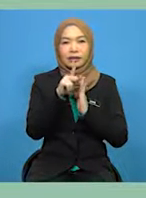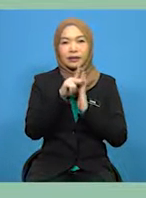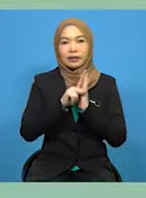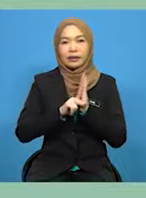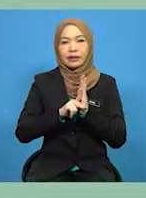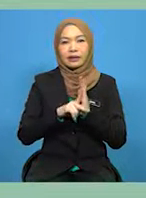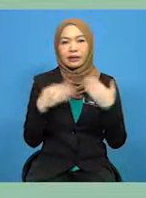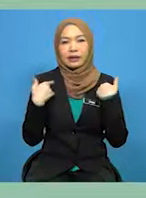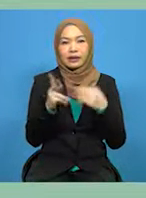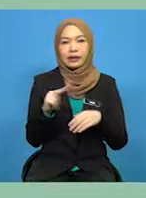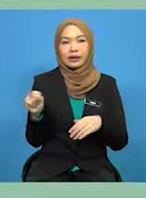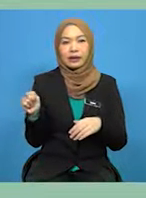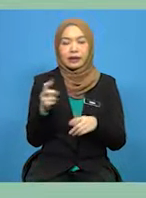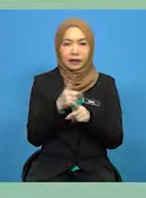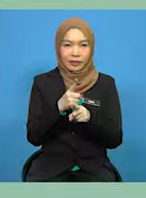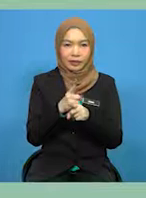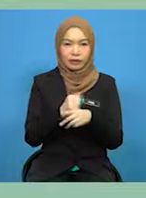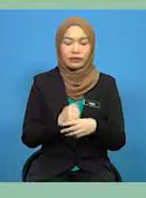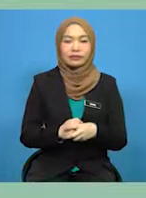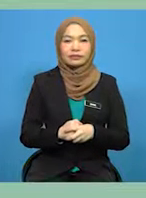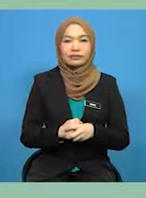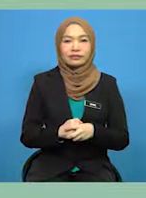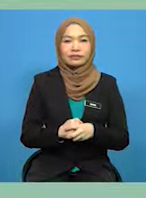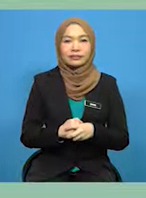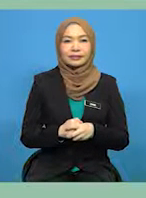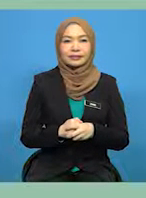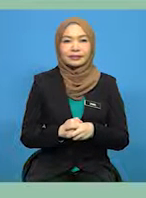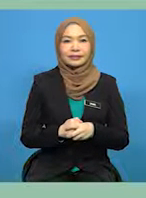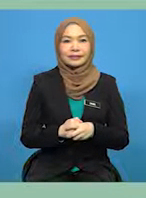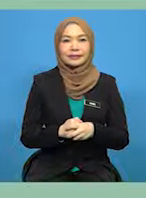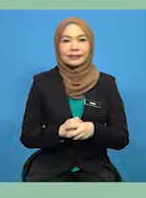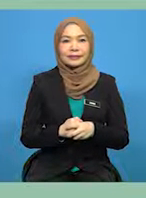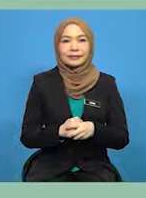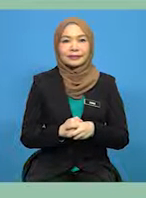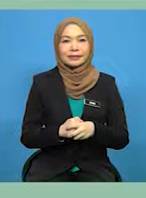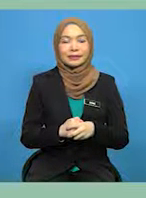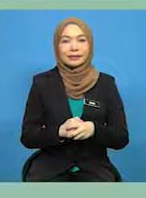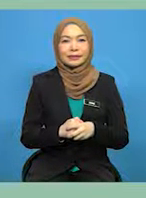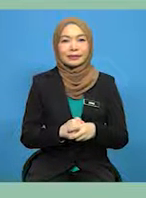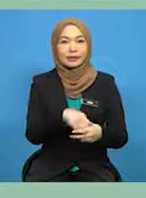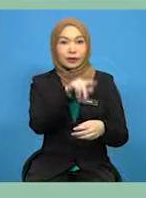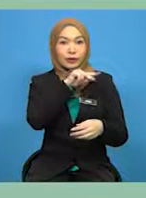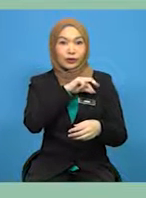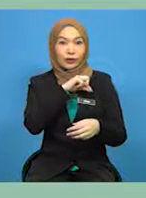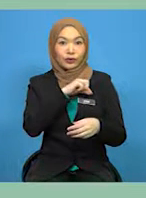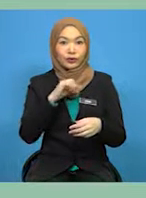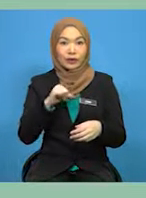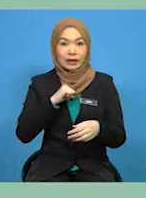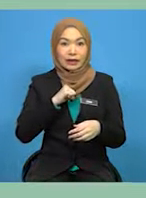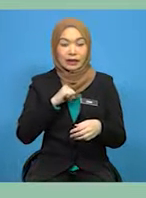Sepatutnya, hasil tanaman yang digunakan sendiri harus dihitung